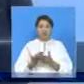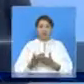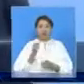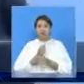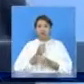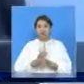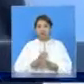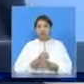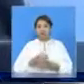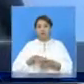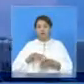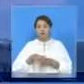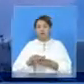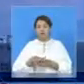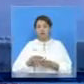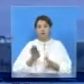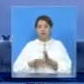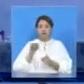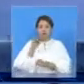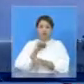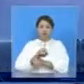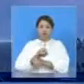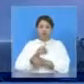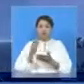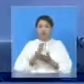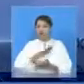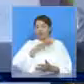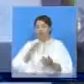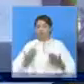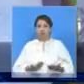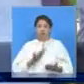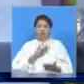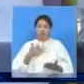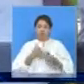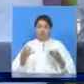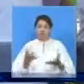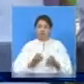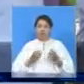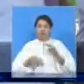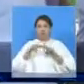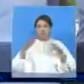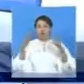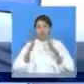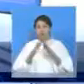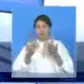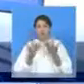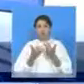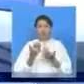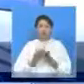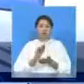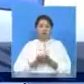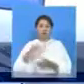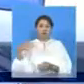Работа по проведению инфраструктуры идет безостановочно. Есть много жителей, которые хотят получить землю и построить жилье. Для этого количество заявителей